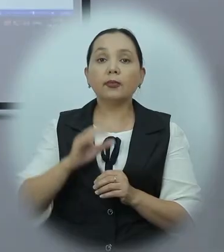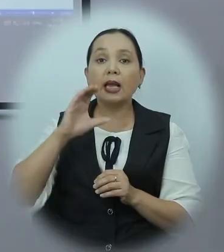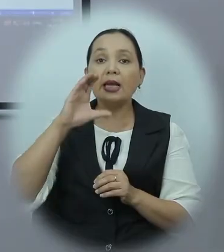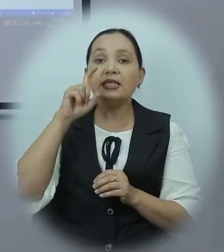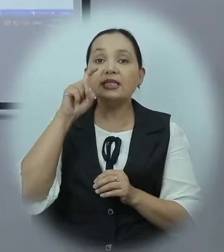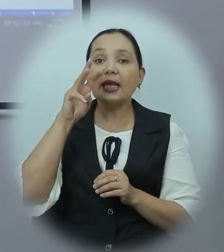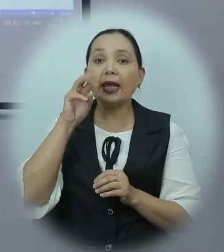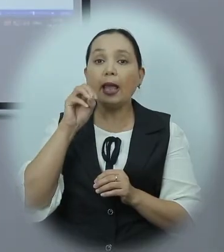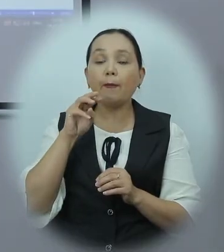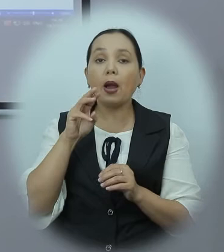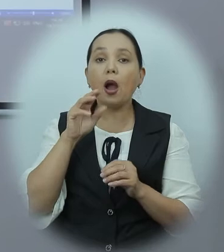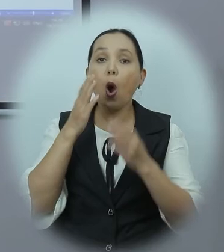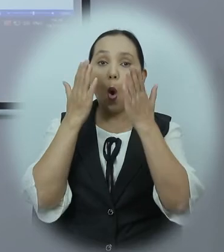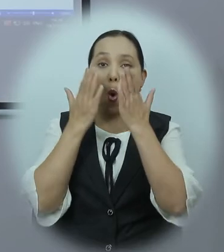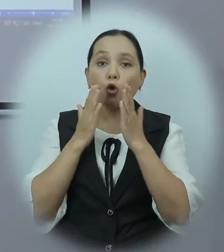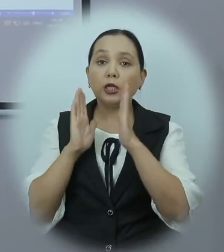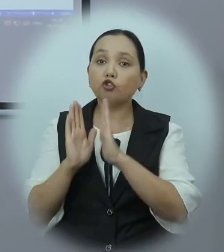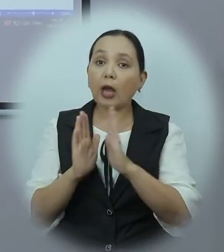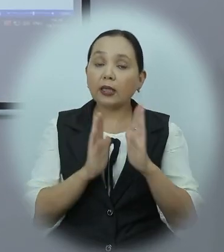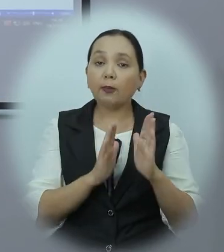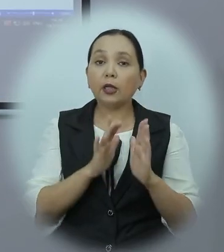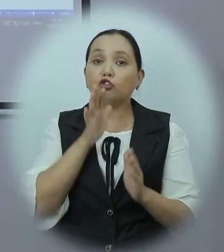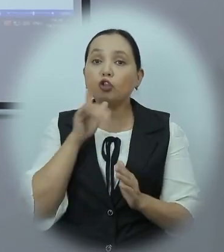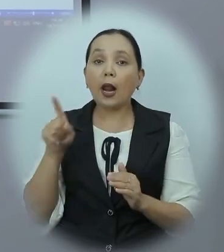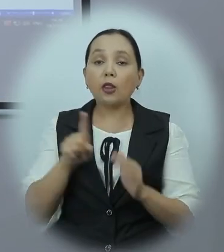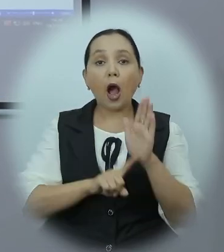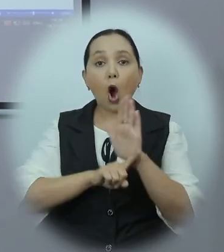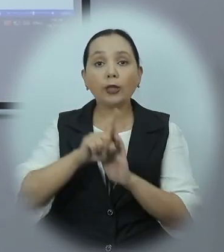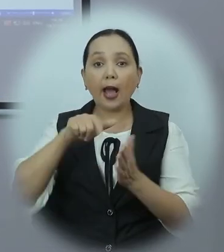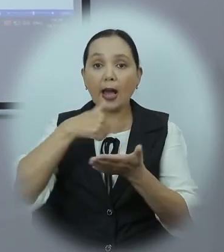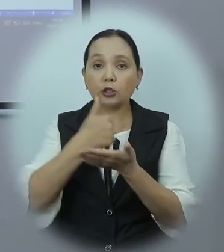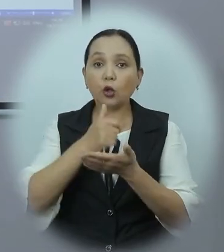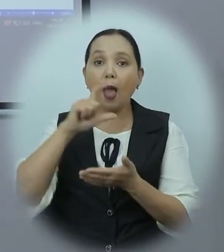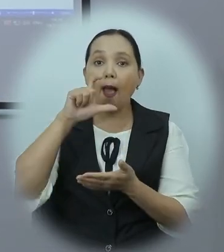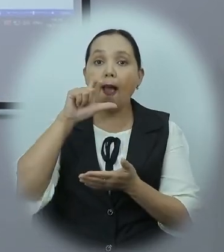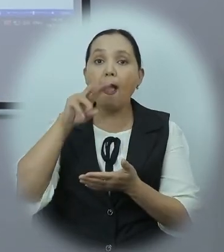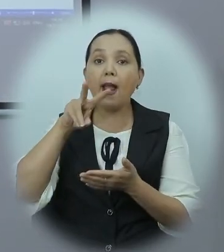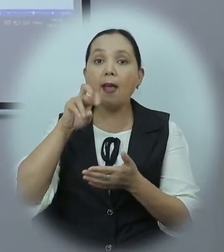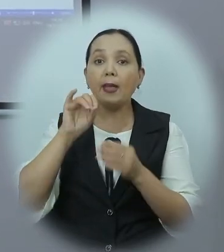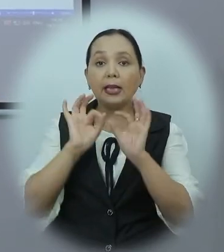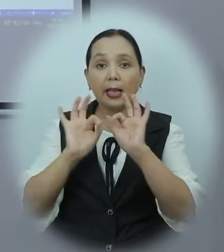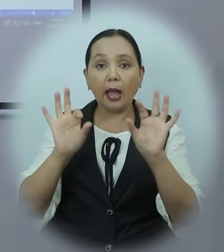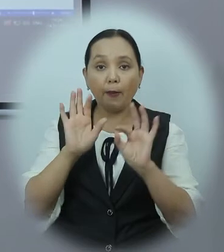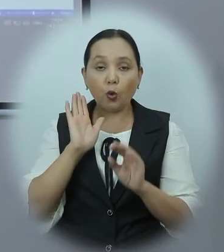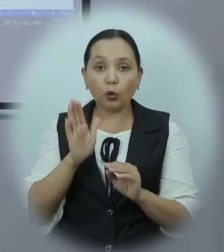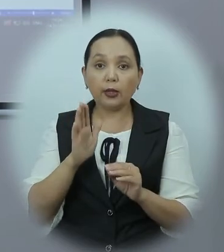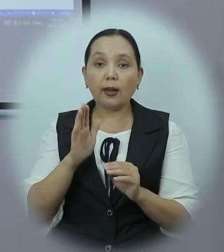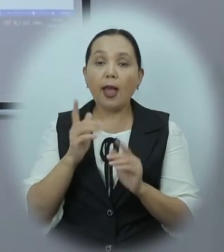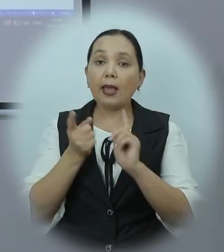Sxema o'qilish tartibi jarayonida oldin asosiy elementni gapirib o'tiladi.